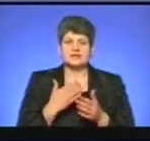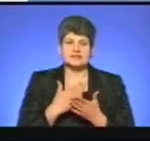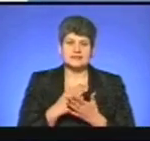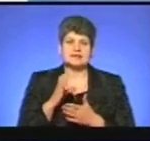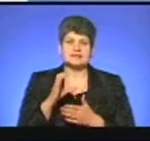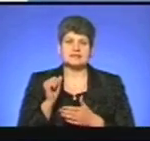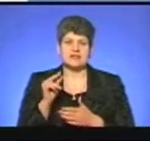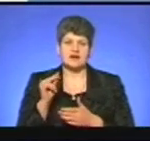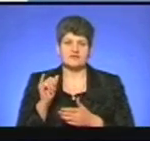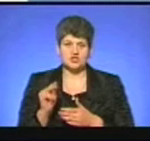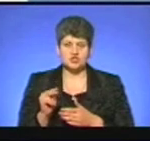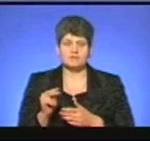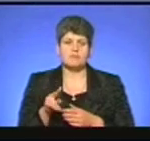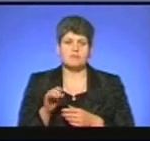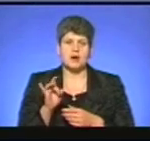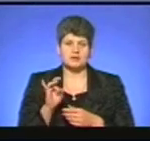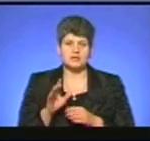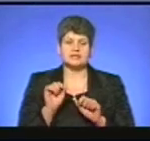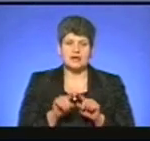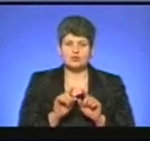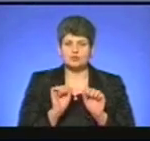де також можна покататися на лижах, бордах,